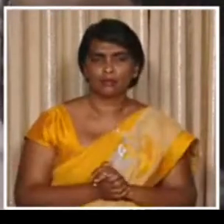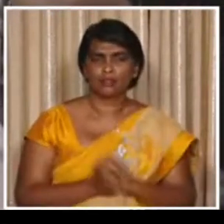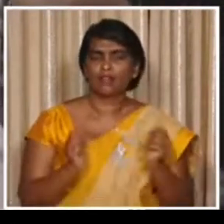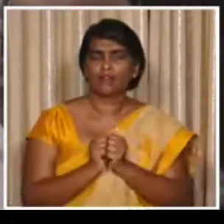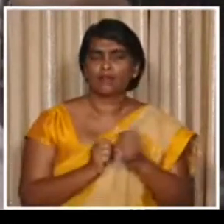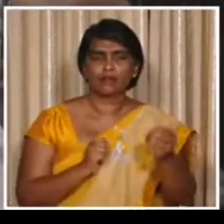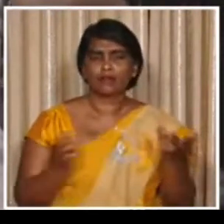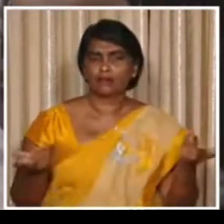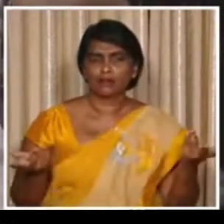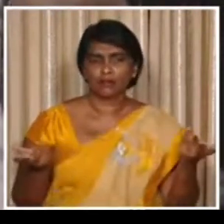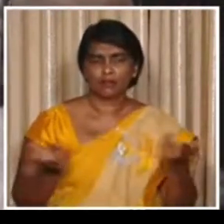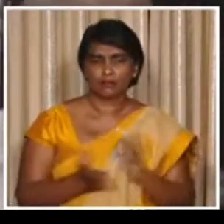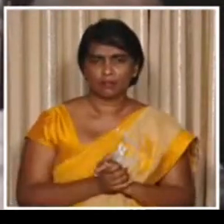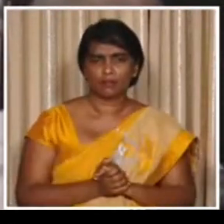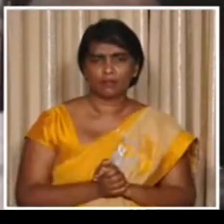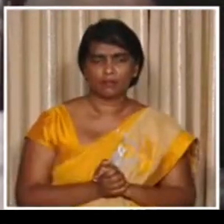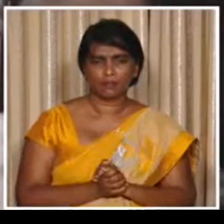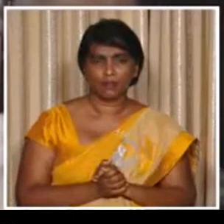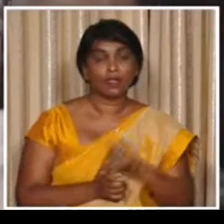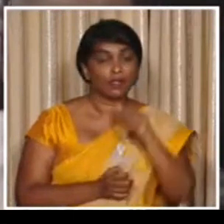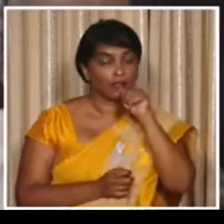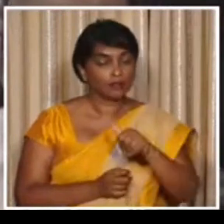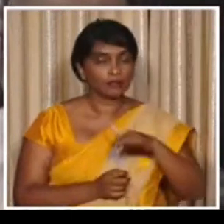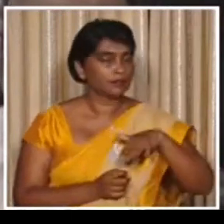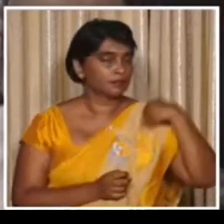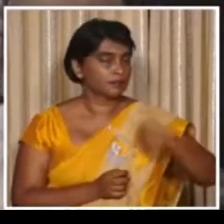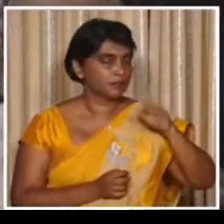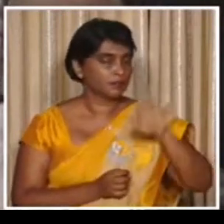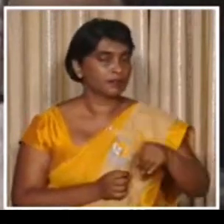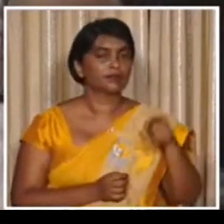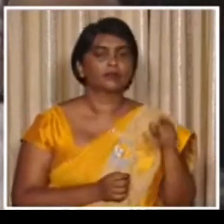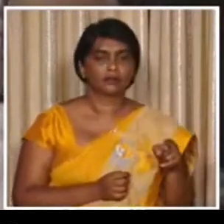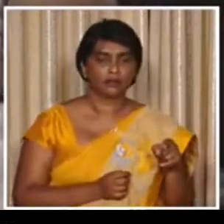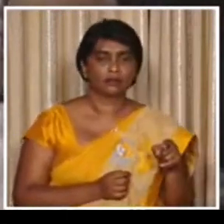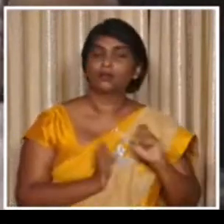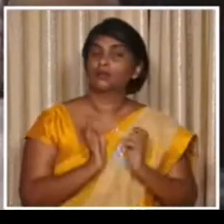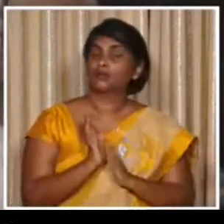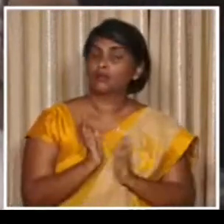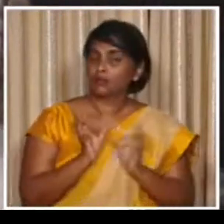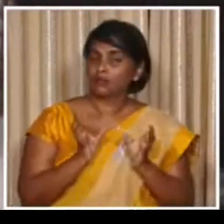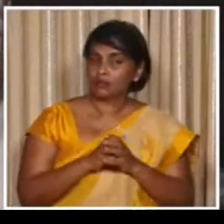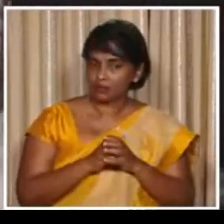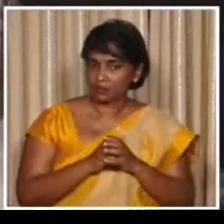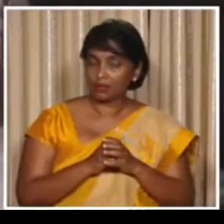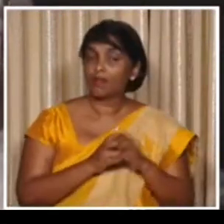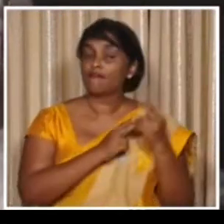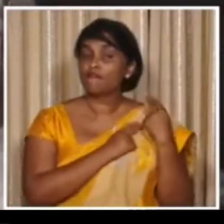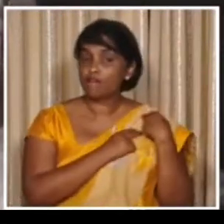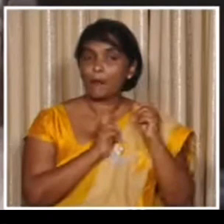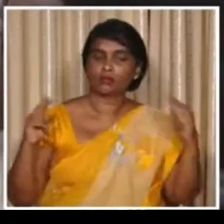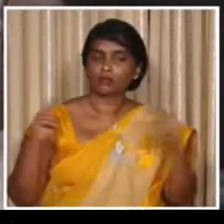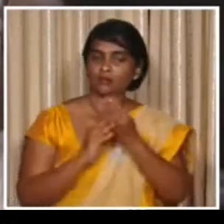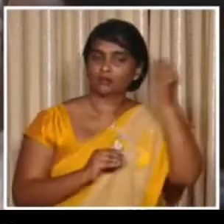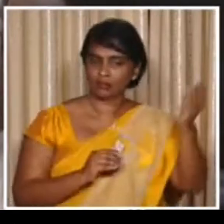කරන්නේ ඇත්ත වශයෙන්ම මේකේ ප්‍රධාන වශයෙන් තියෙන්නේ මේ කොමිසම වග කියන්නේ